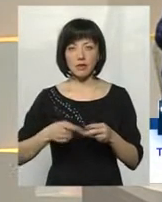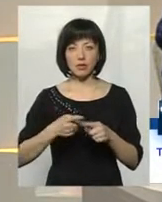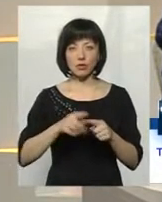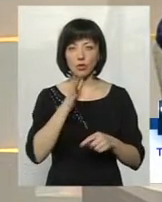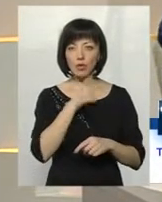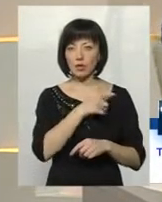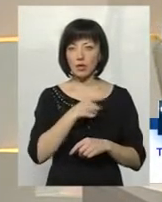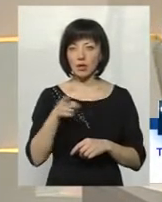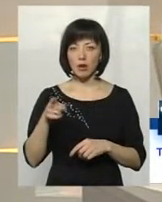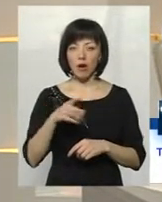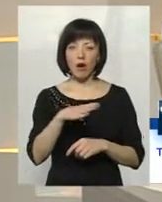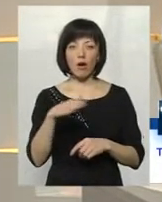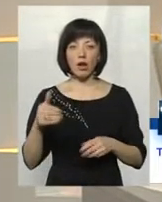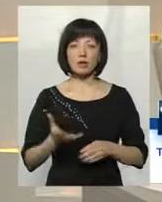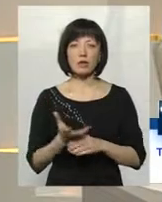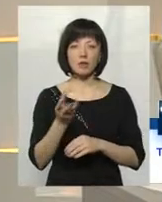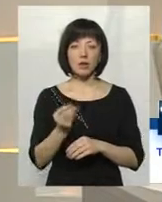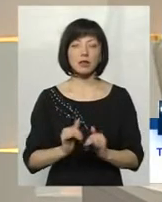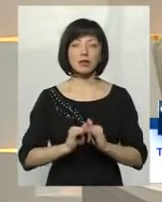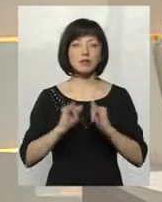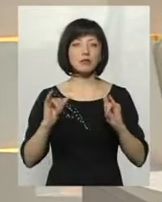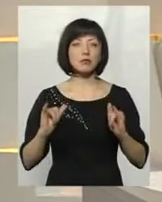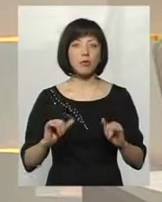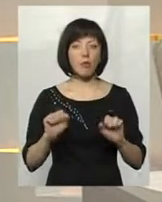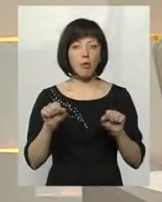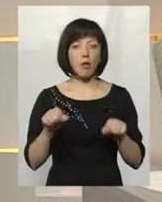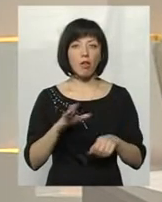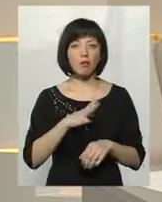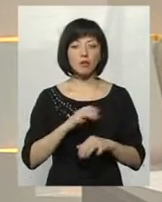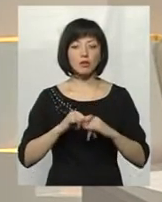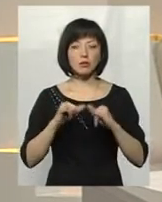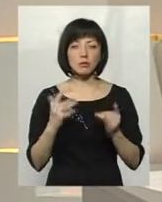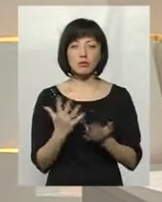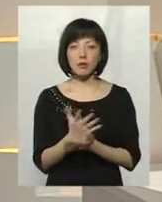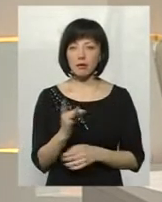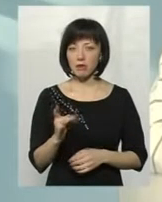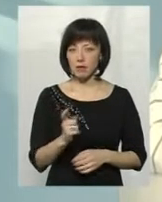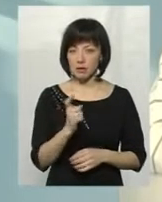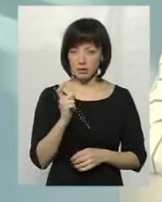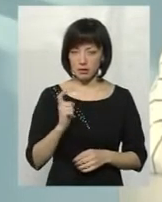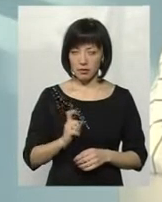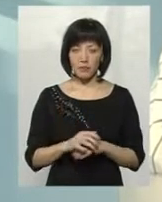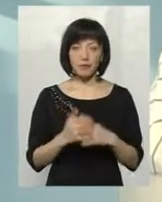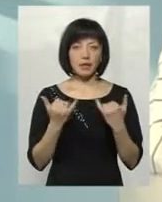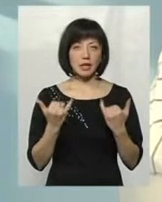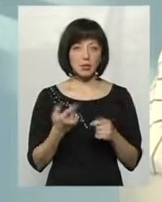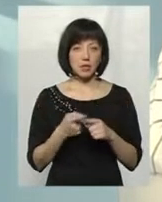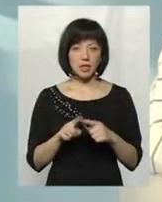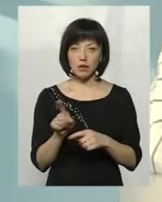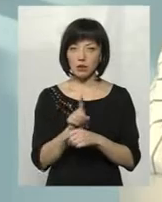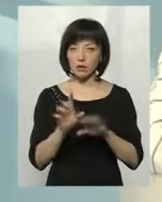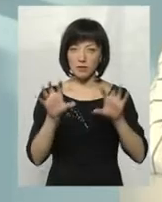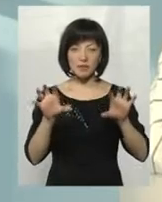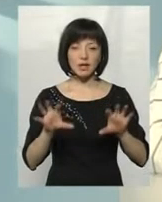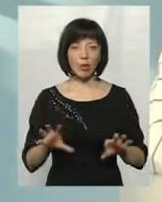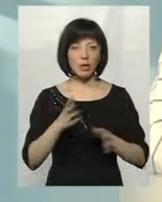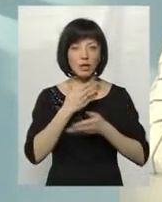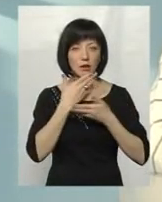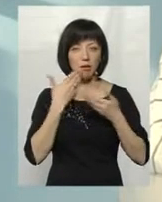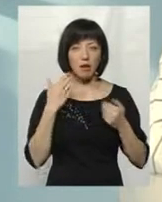терміну орендна плата збільшувалася, могла бути збільшена в 5 разів. На сьогодні цієї норми в законі немає